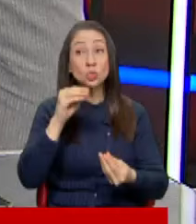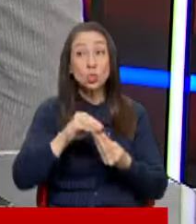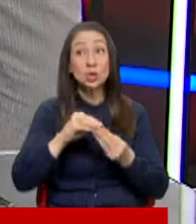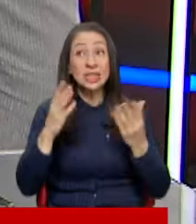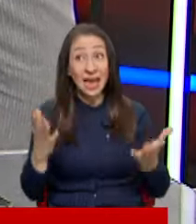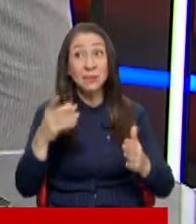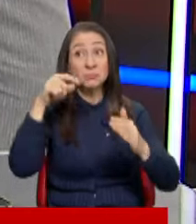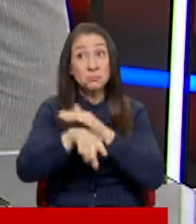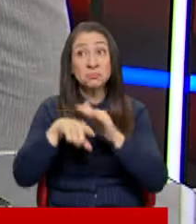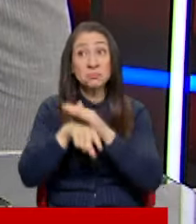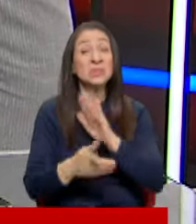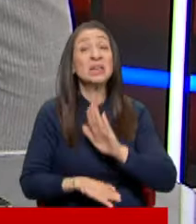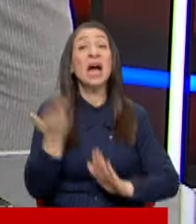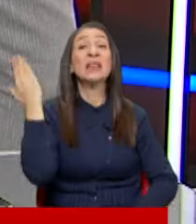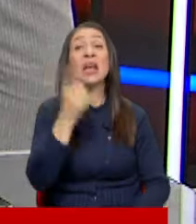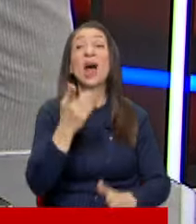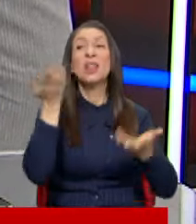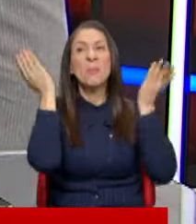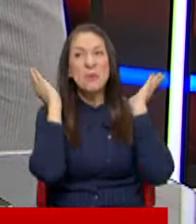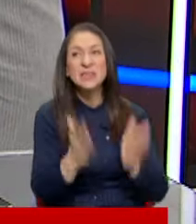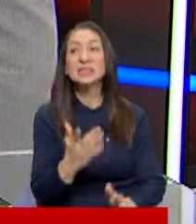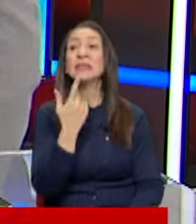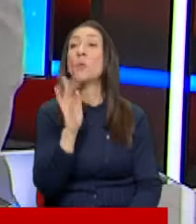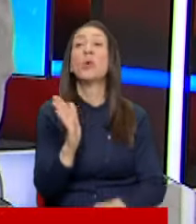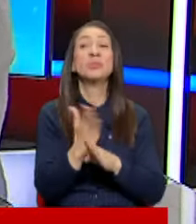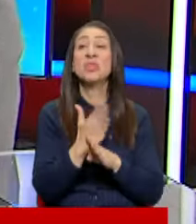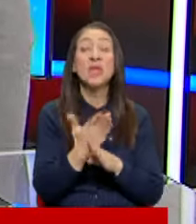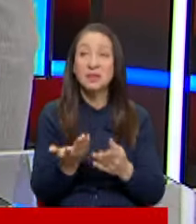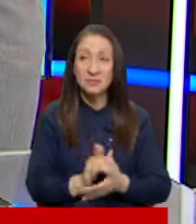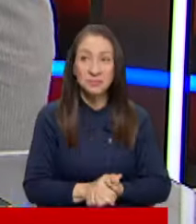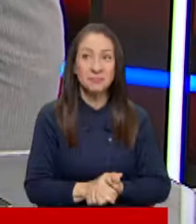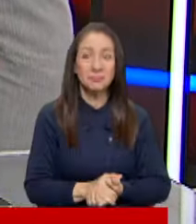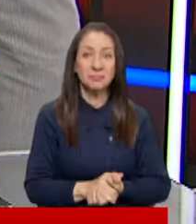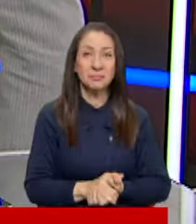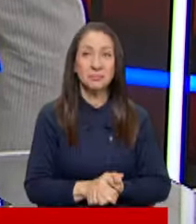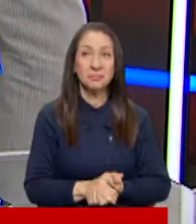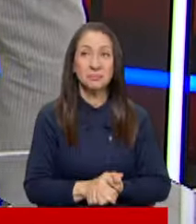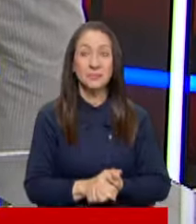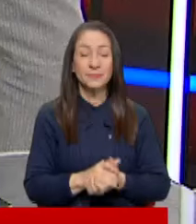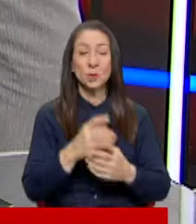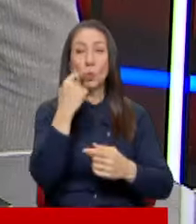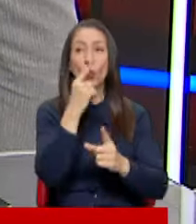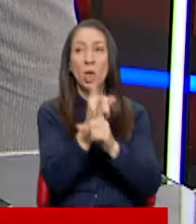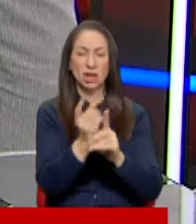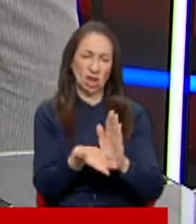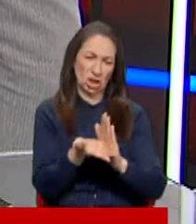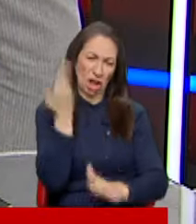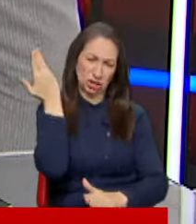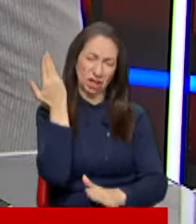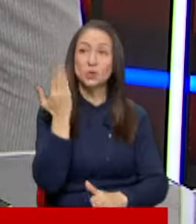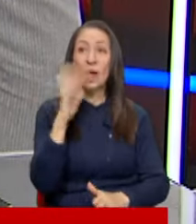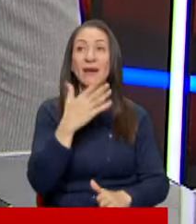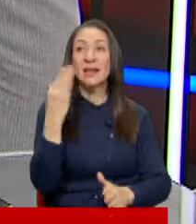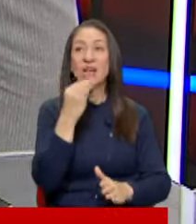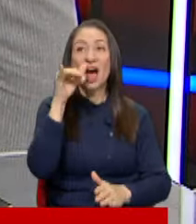iken zinayı kaldıranlara Allah belasını versin diye niye dua etmiyorlar mülakatı kaldıracağız deyip